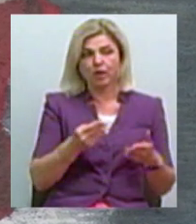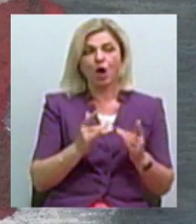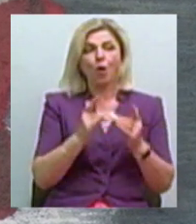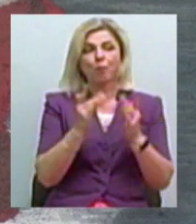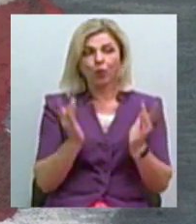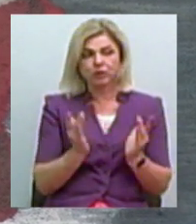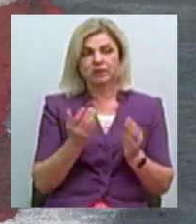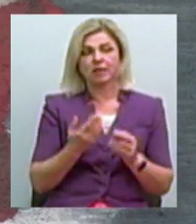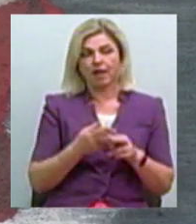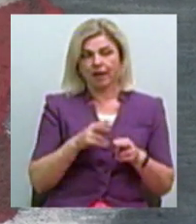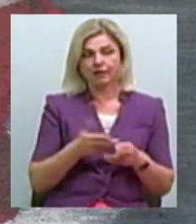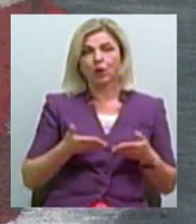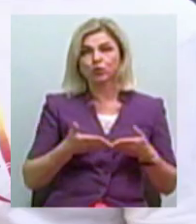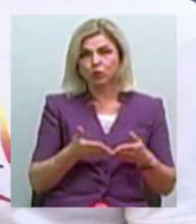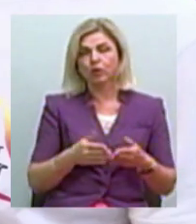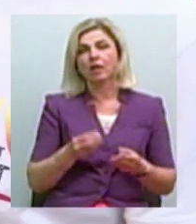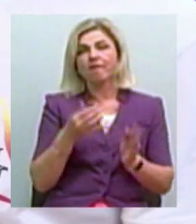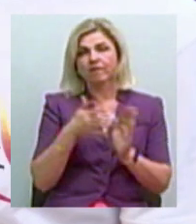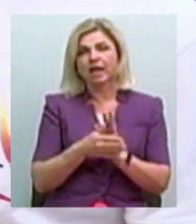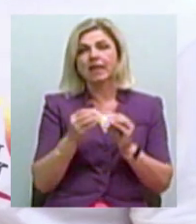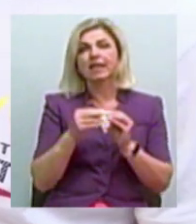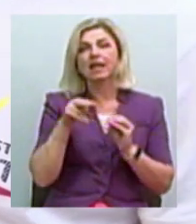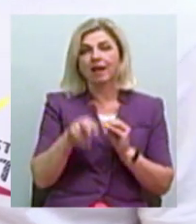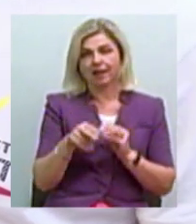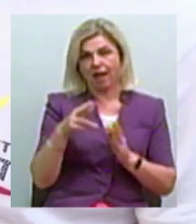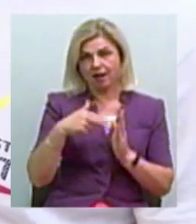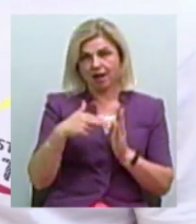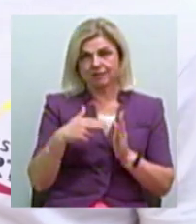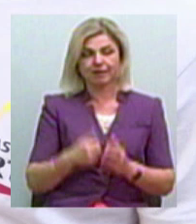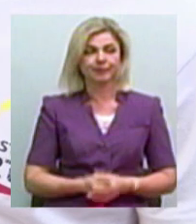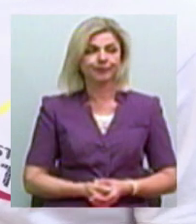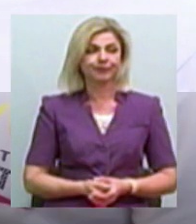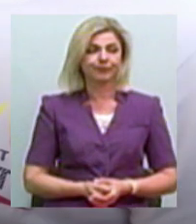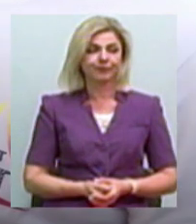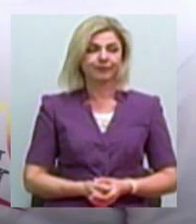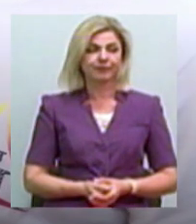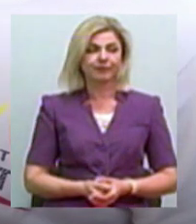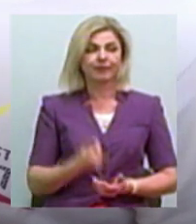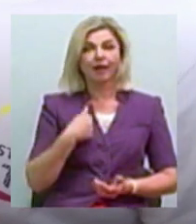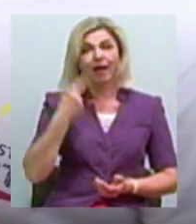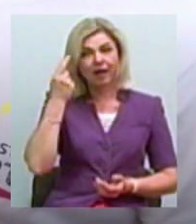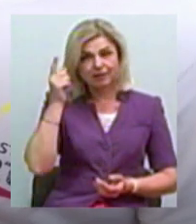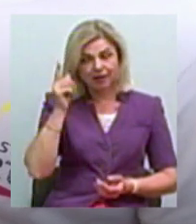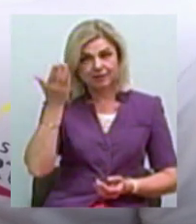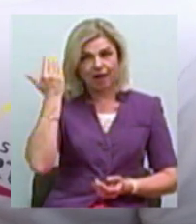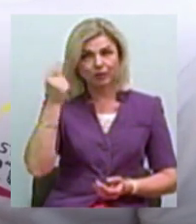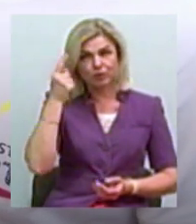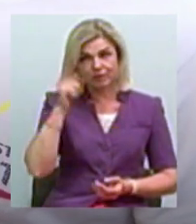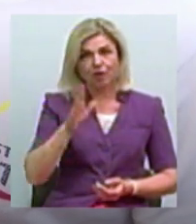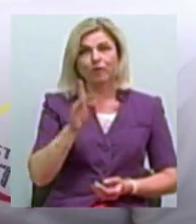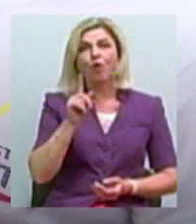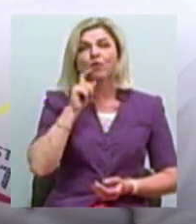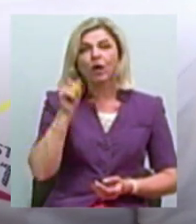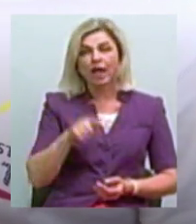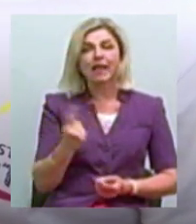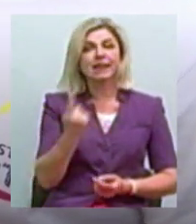яке проходить під ним, витратив 10 літрів фарби. Я ще давно знав, що в Україні от єдине місто, де розводяться